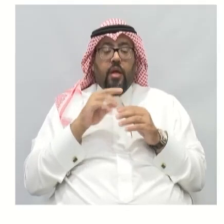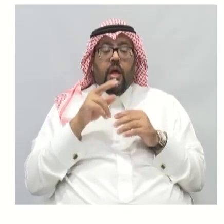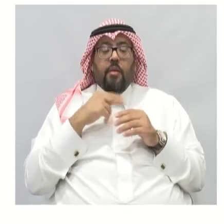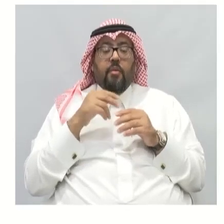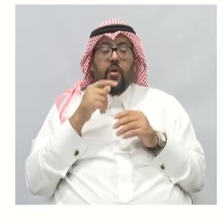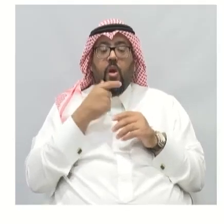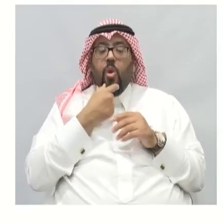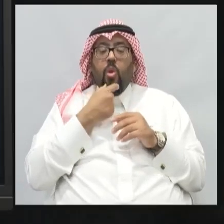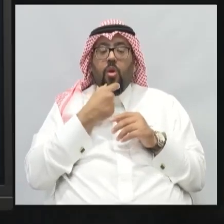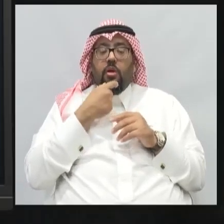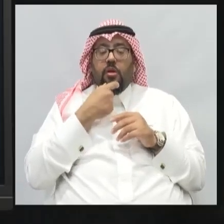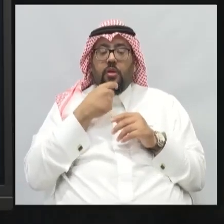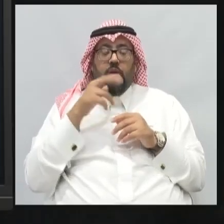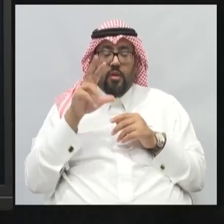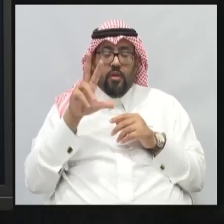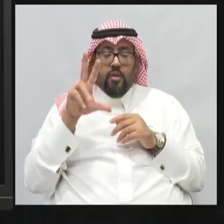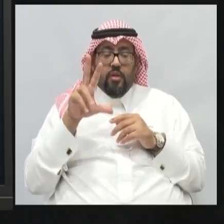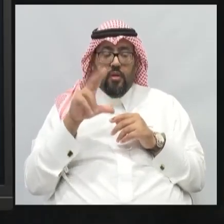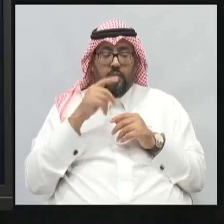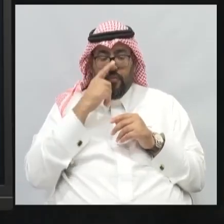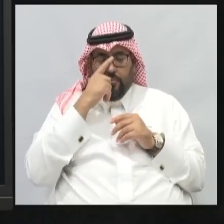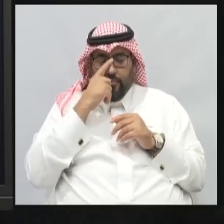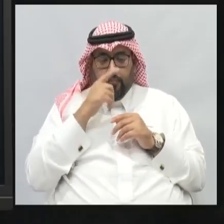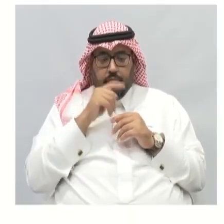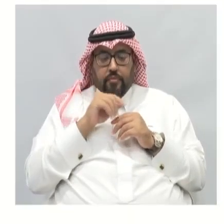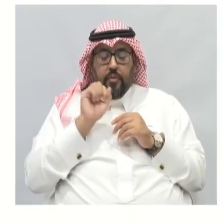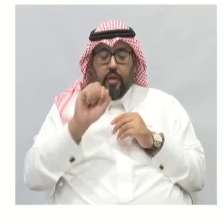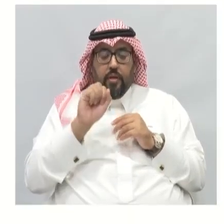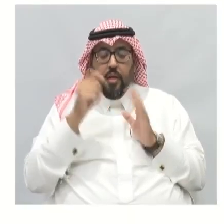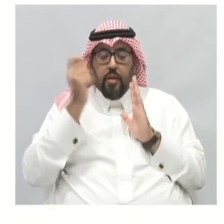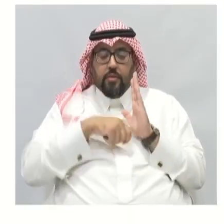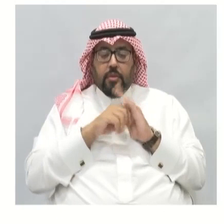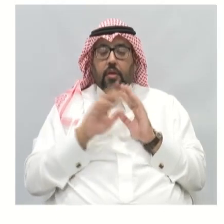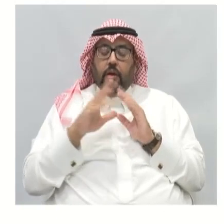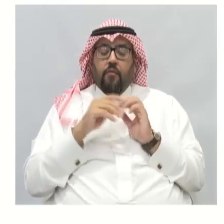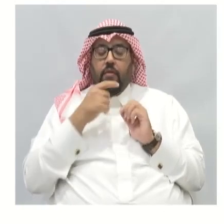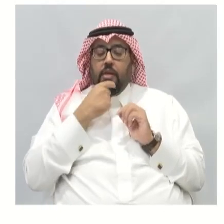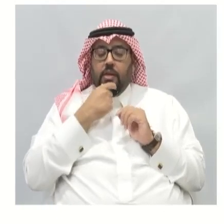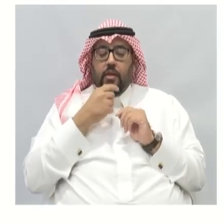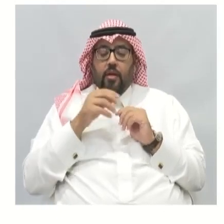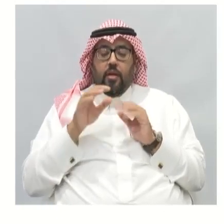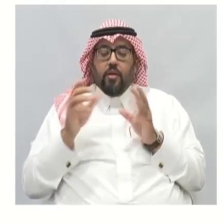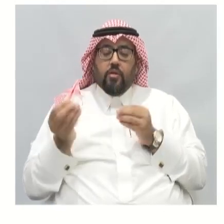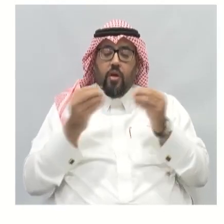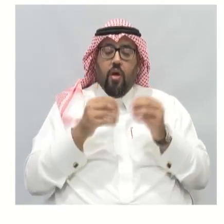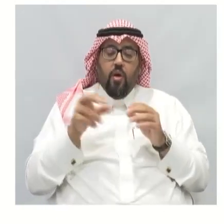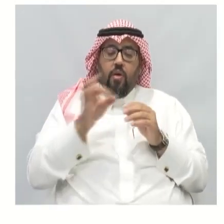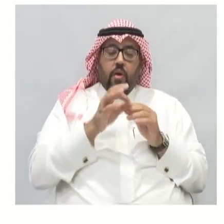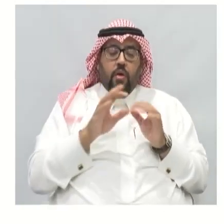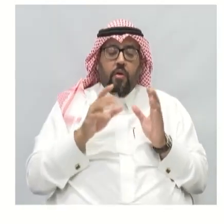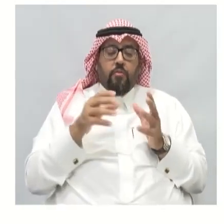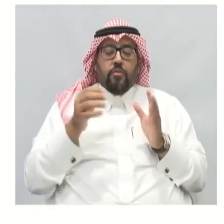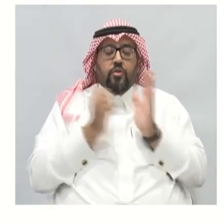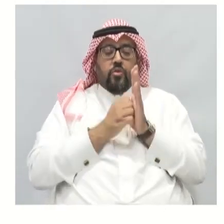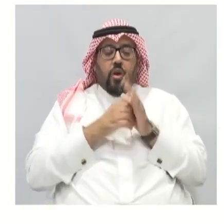الامريكيه هي اللغه رائعين هي اللغه الانجليزيه يحوز نحو فراغ من سكان الولايات المتحده